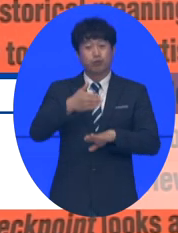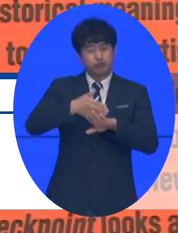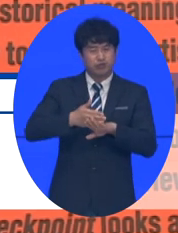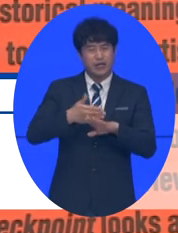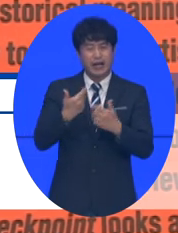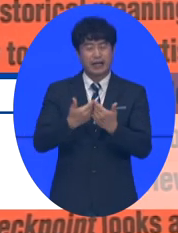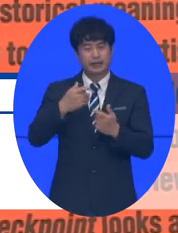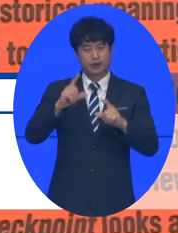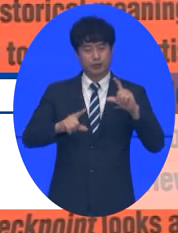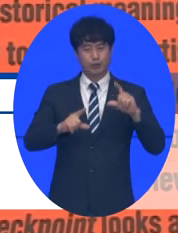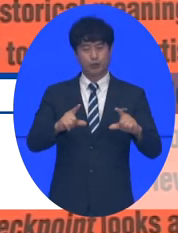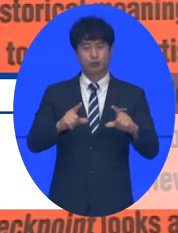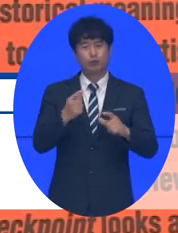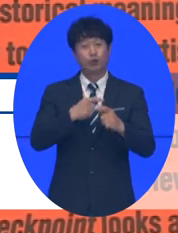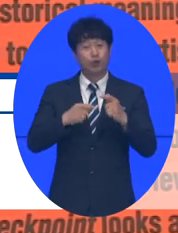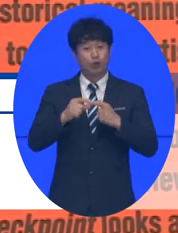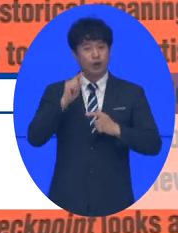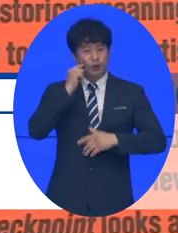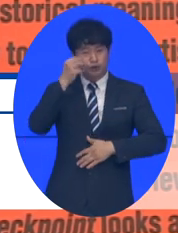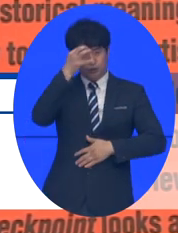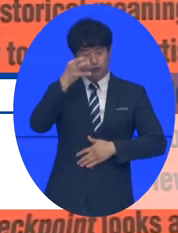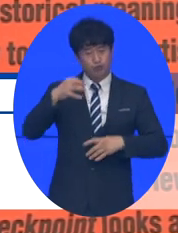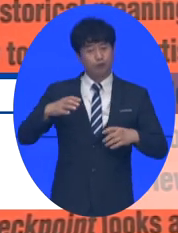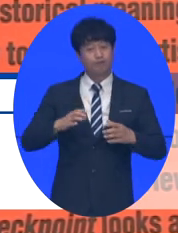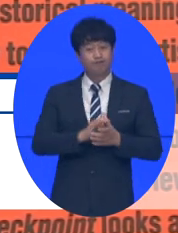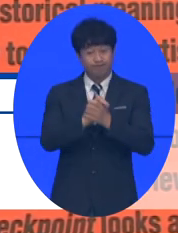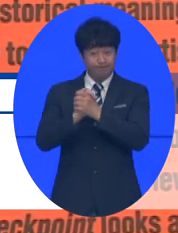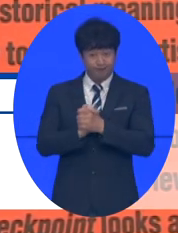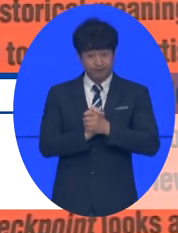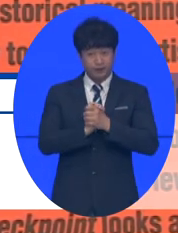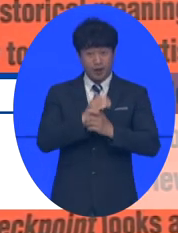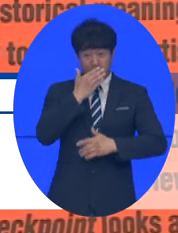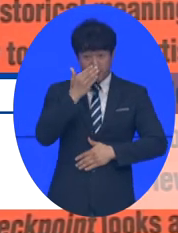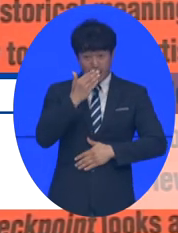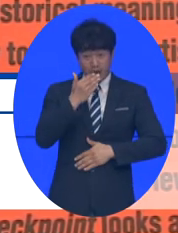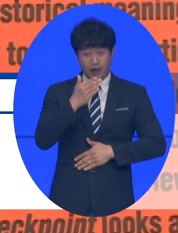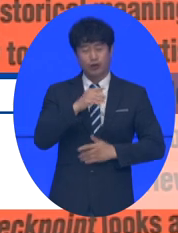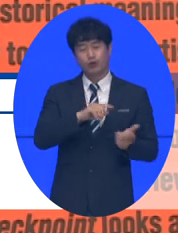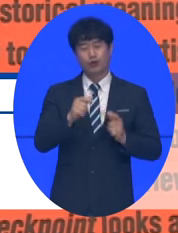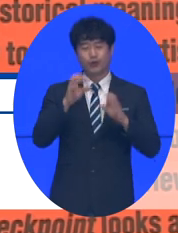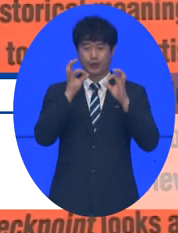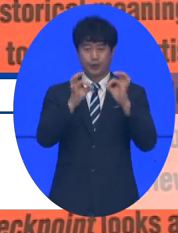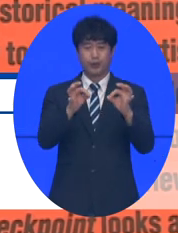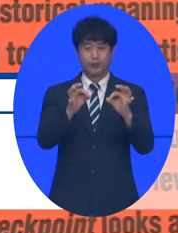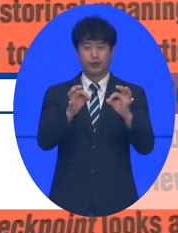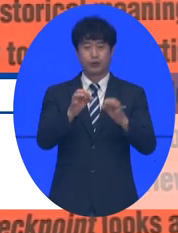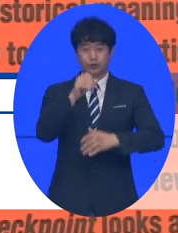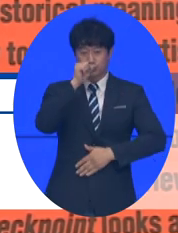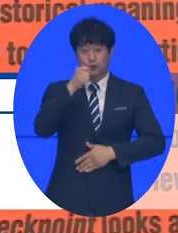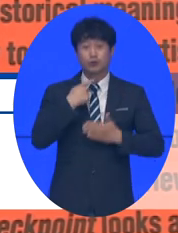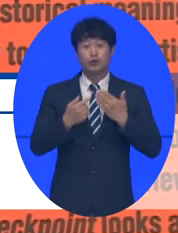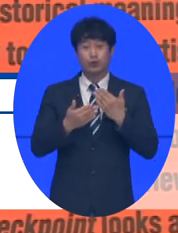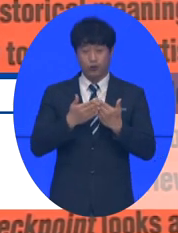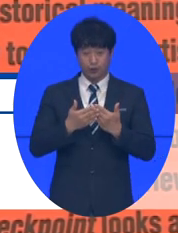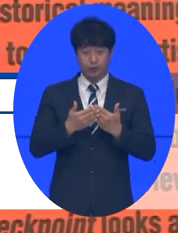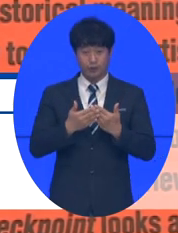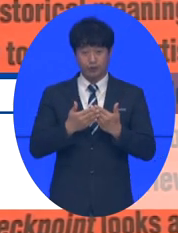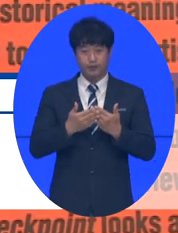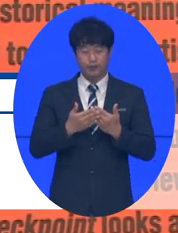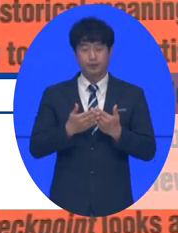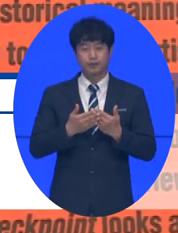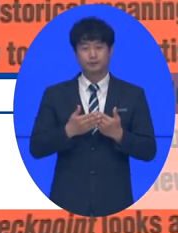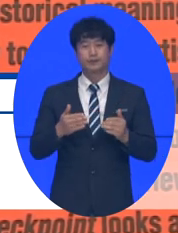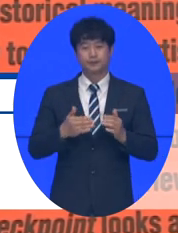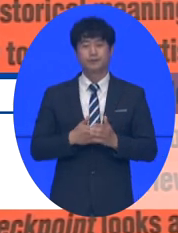분단과 갈등의 상황이 좀 더 예술로서 화합을 할 수 있는 그런 것들을 보면서 좋은 경험을